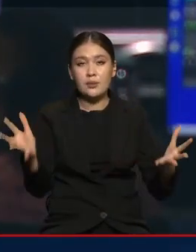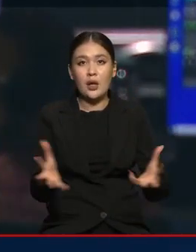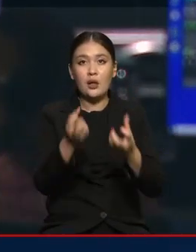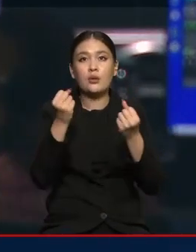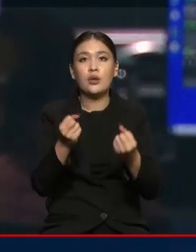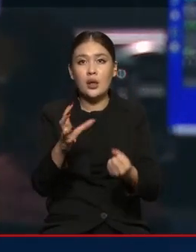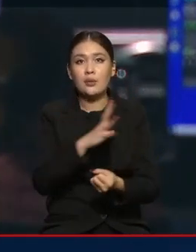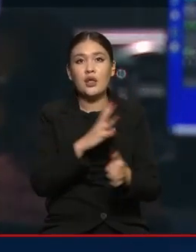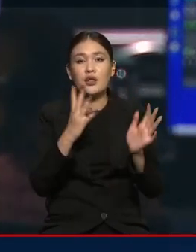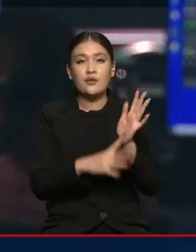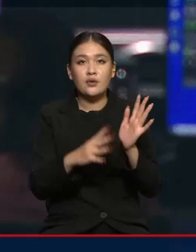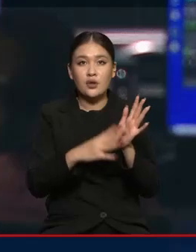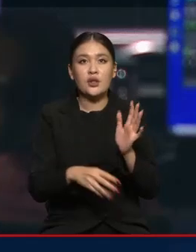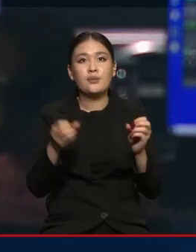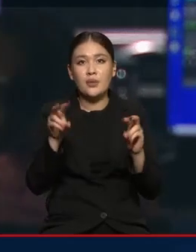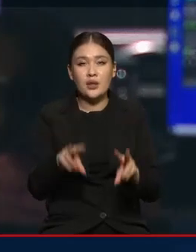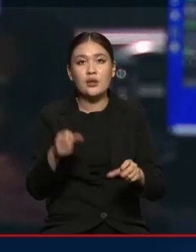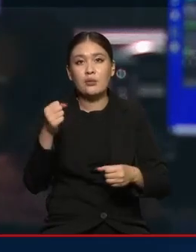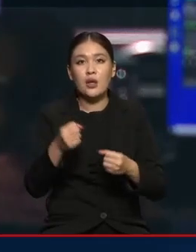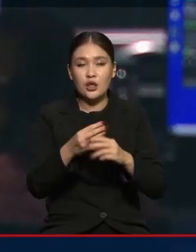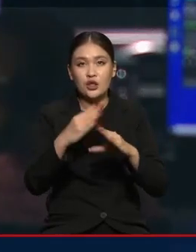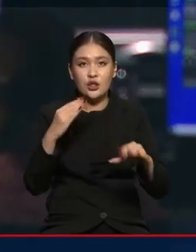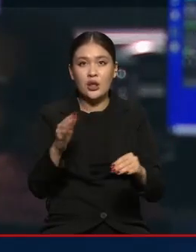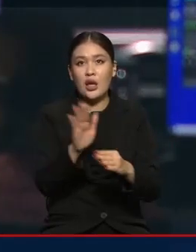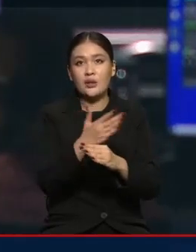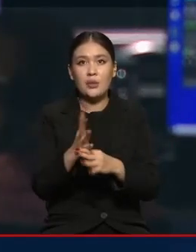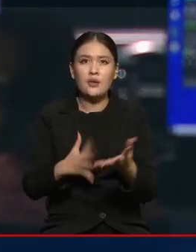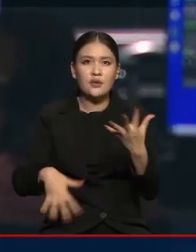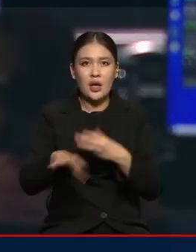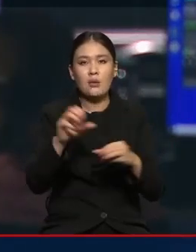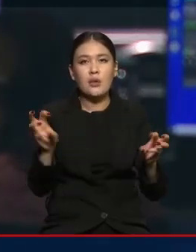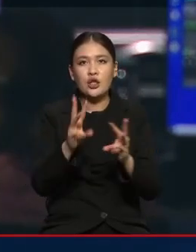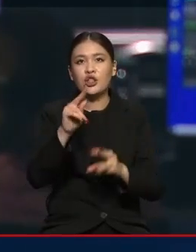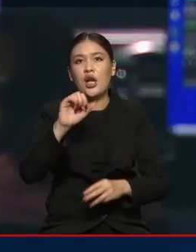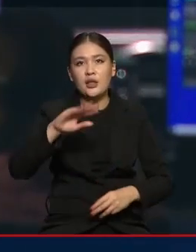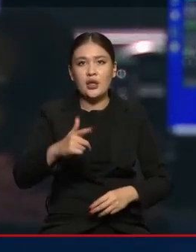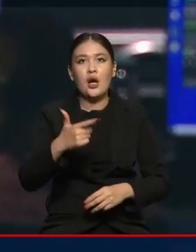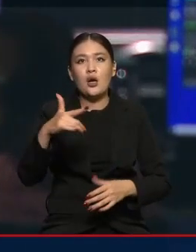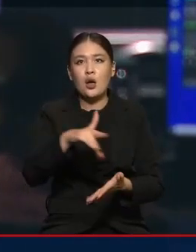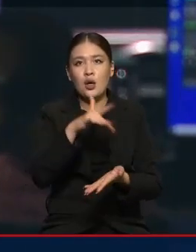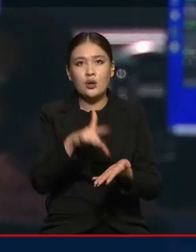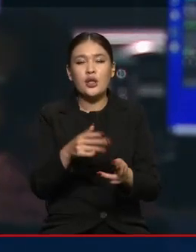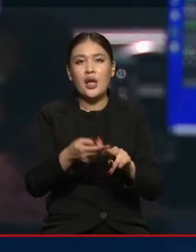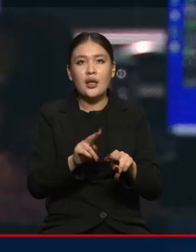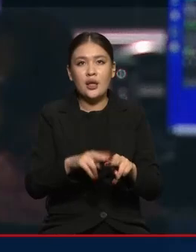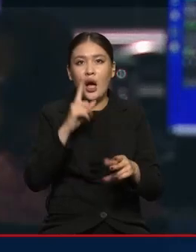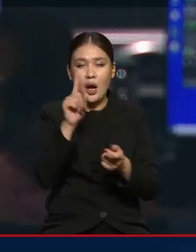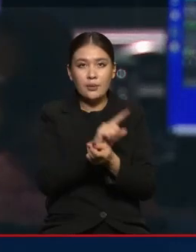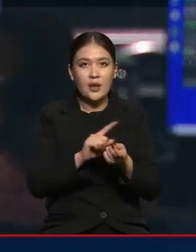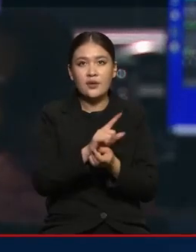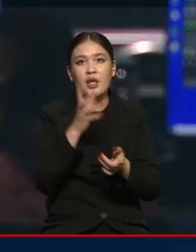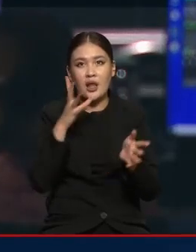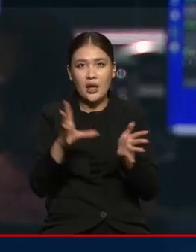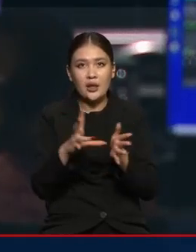получили уже 90 спецмашин, которые распределяются по всем пожарным частям города. Это значительное обновление техники не